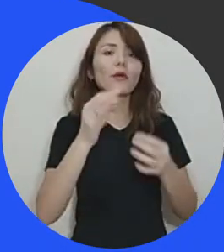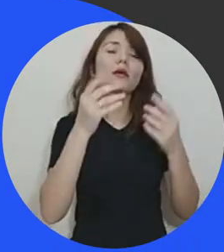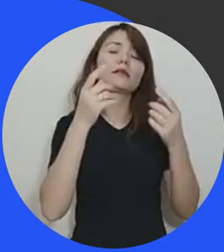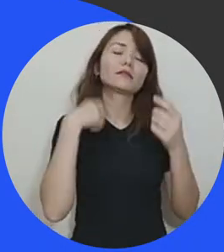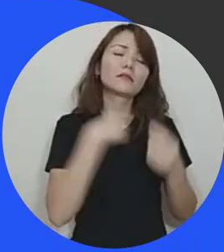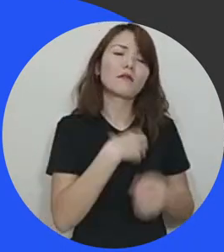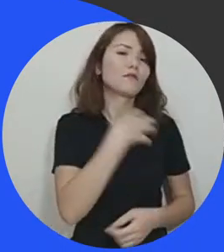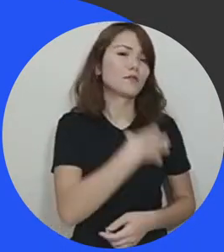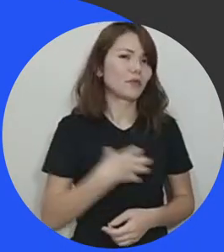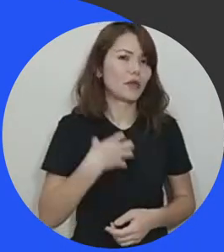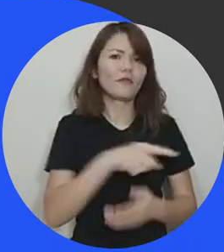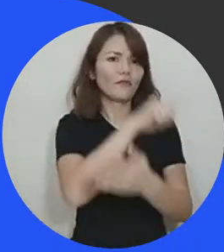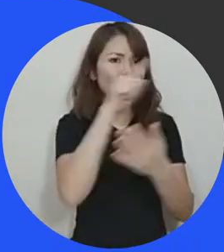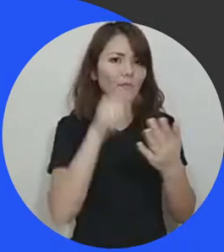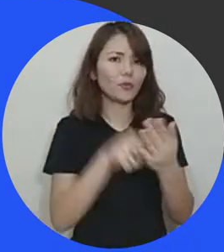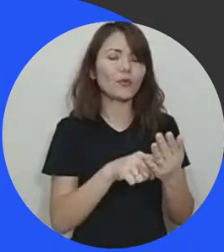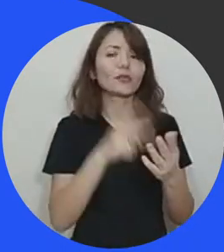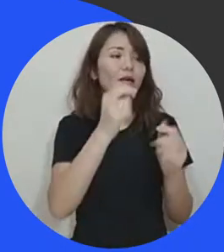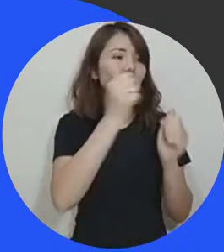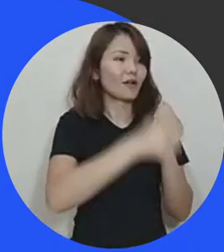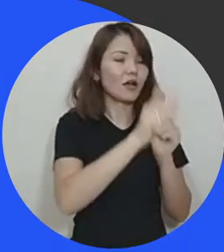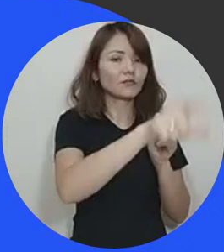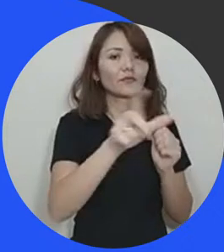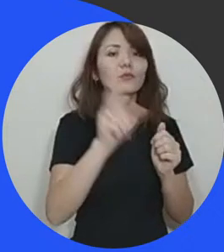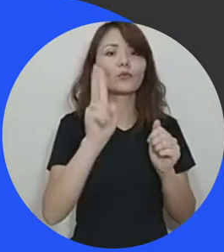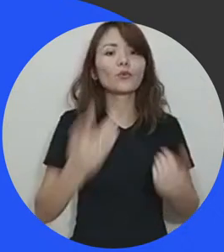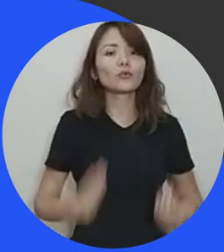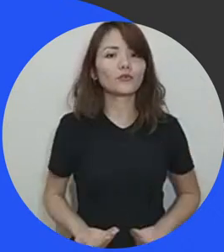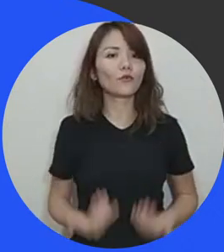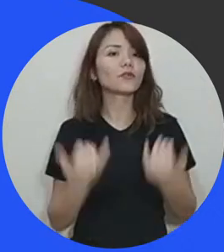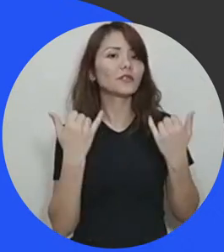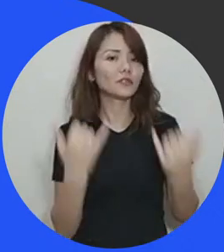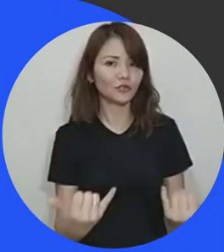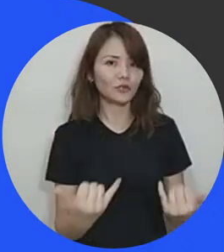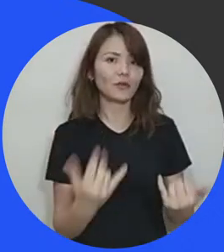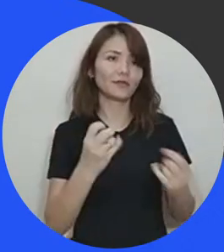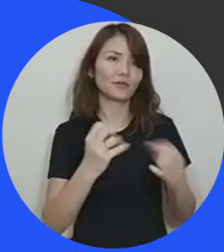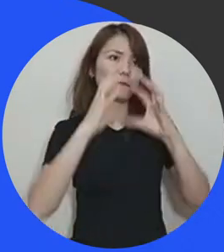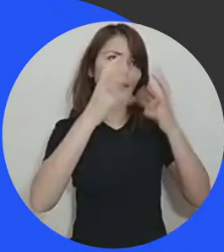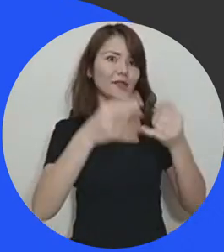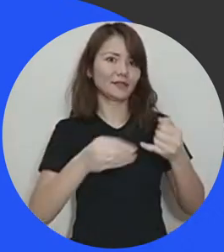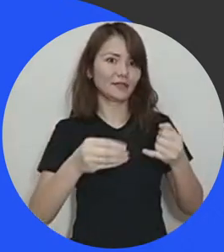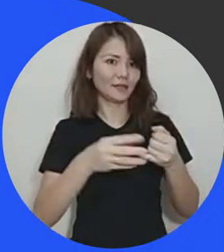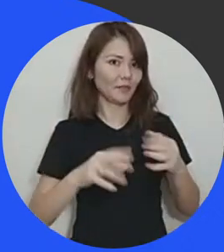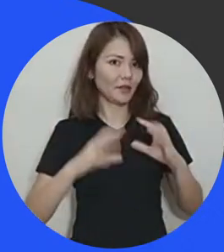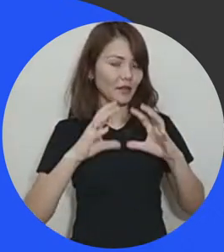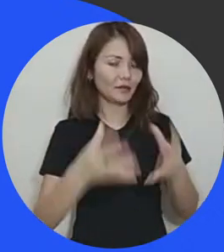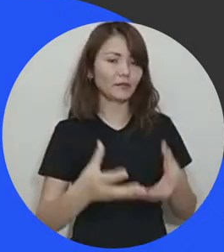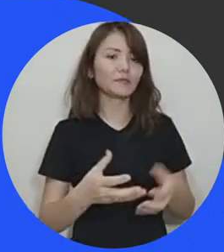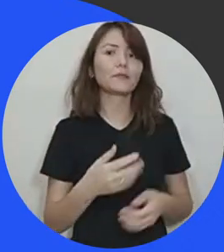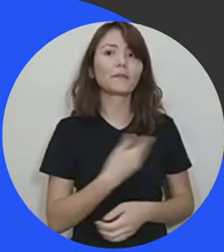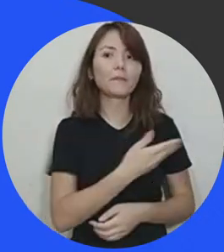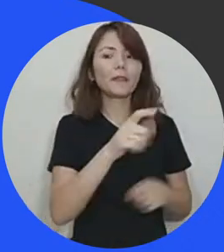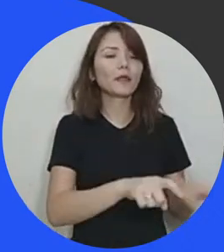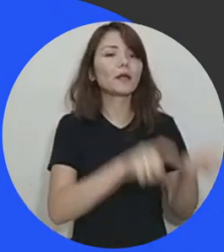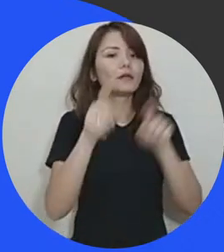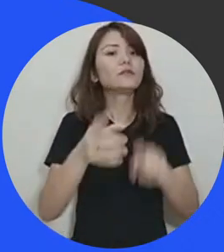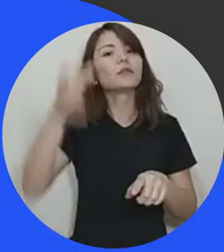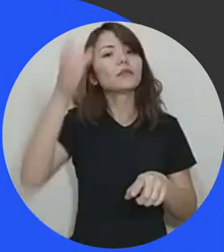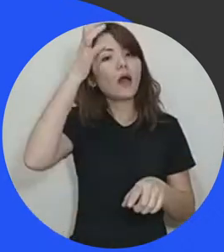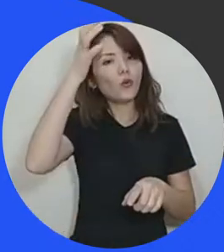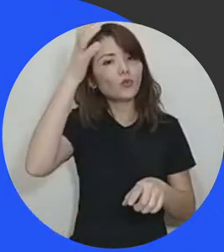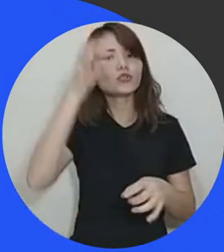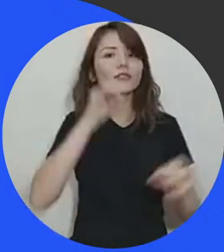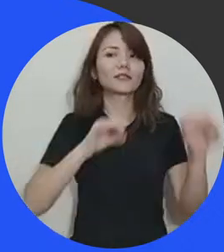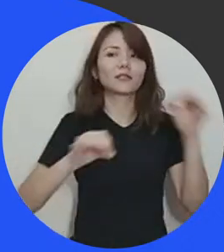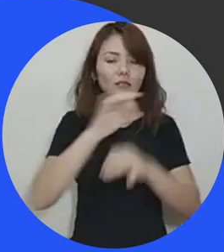вопросе для каждого человека, кто живет сейчас на планете Земля. Мы перейдем к научной дискуссии, но